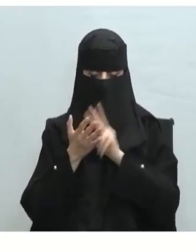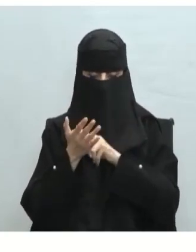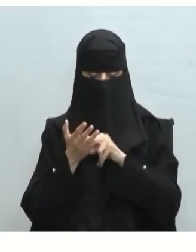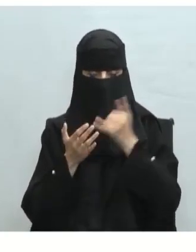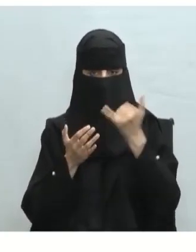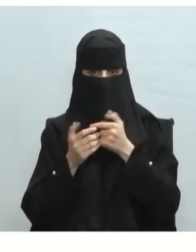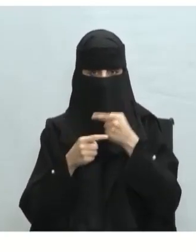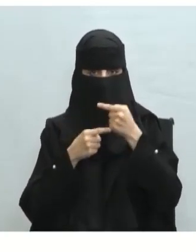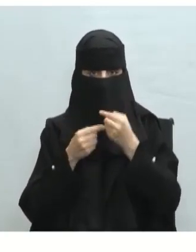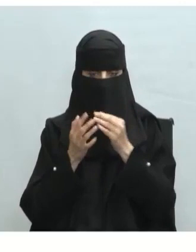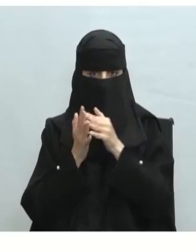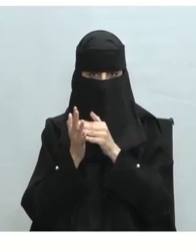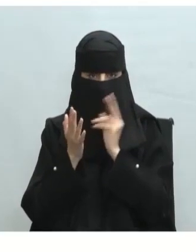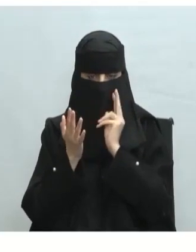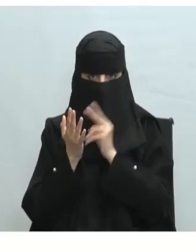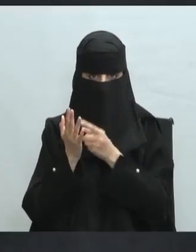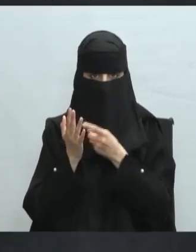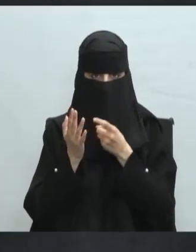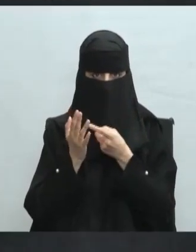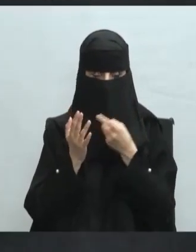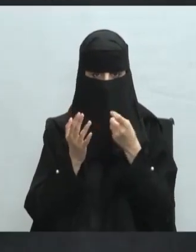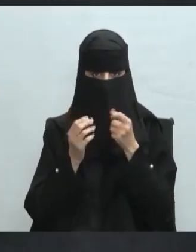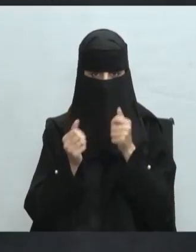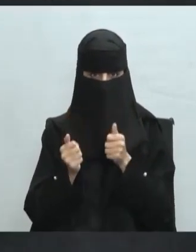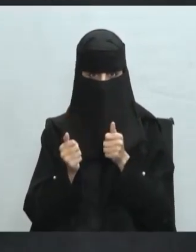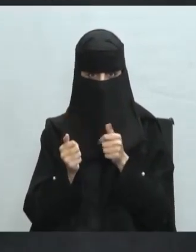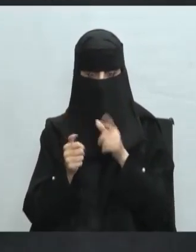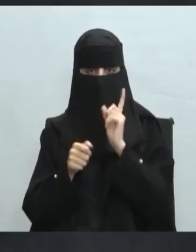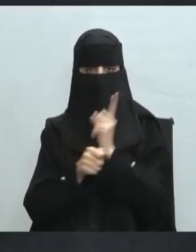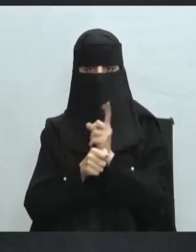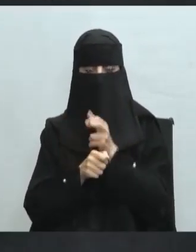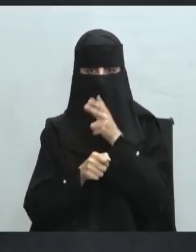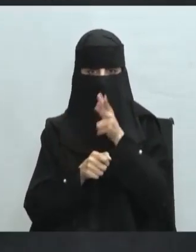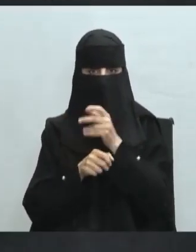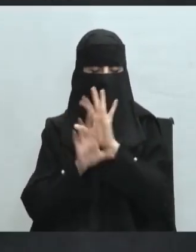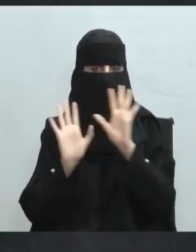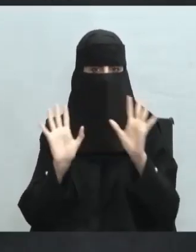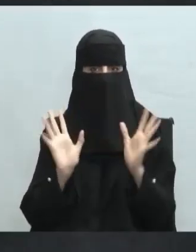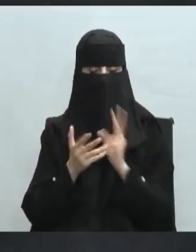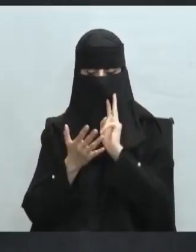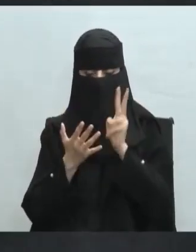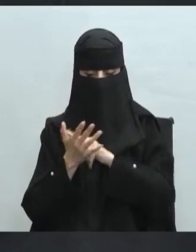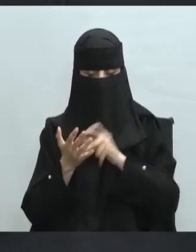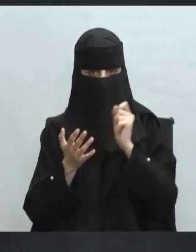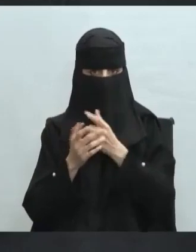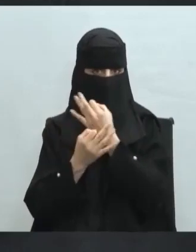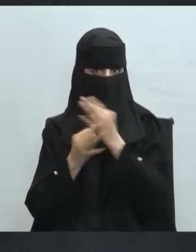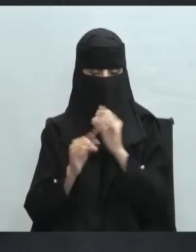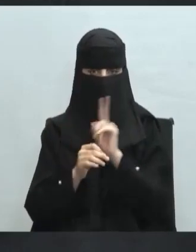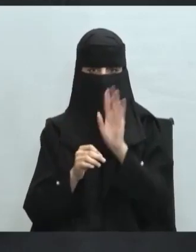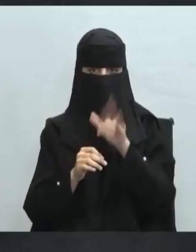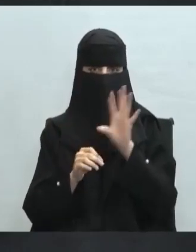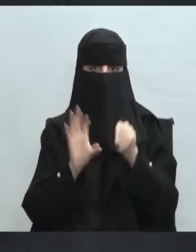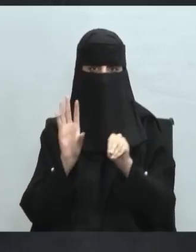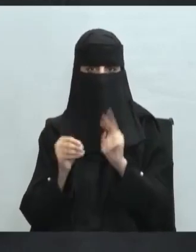والفهم صنف النصوص طبعا هنا ليس كل شيء يقرا بسرعه وليس كل نصوص بعض النصوص تحتاج الى التاني بعض النصوص تحتاج